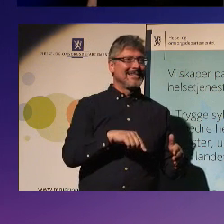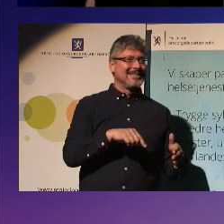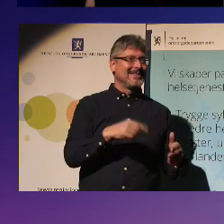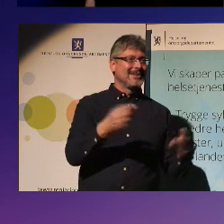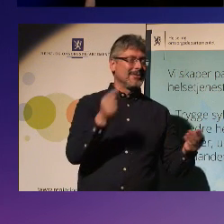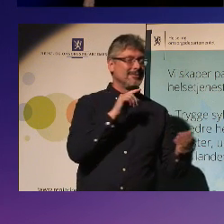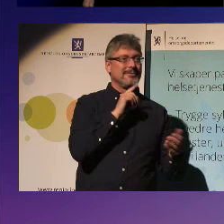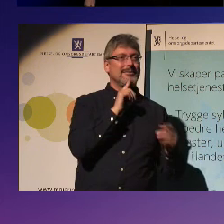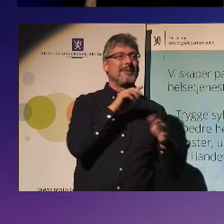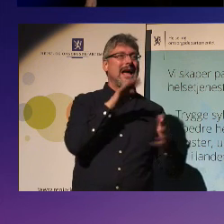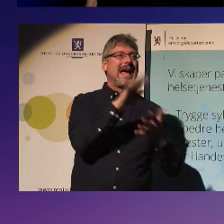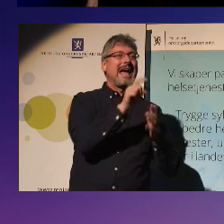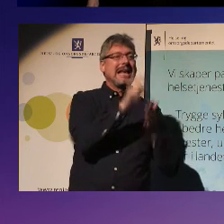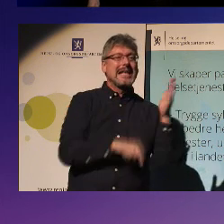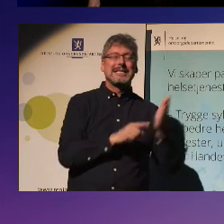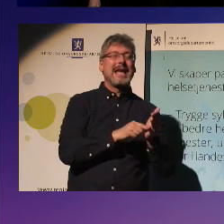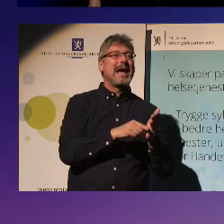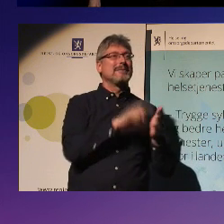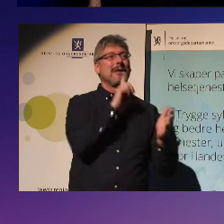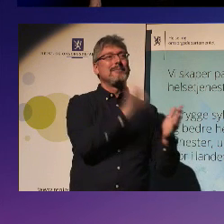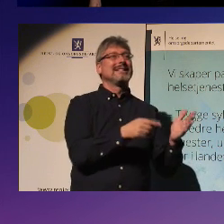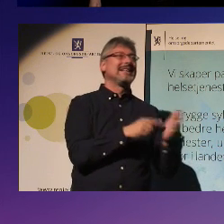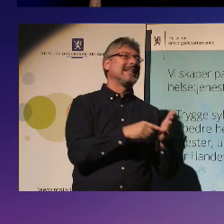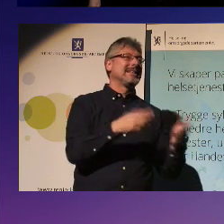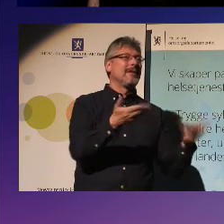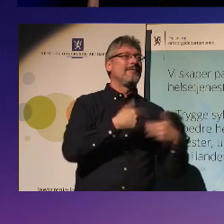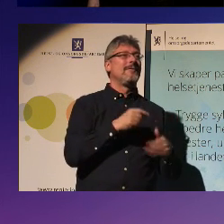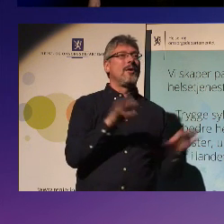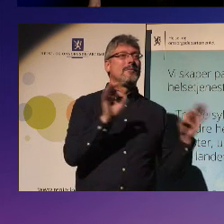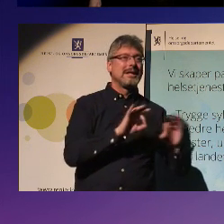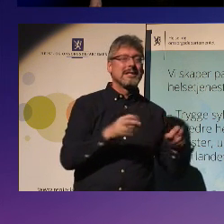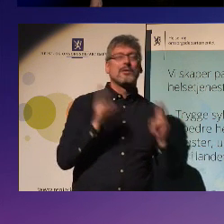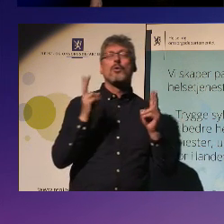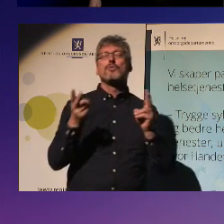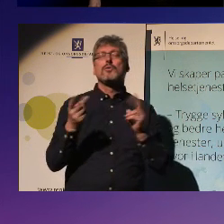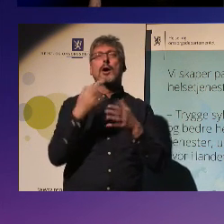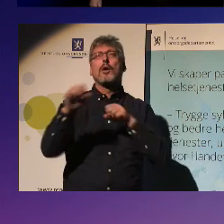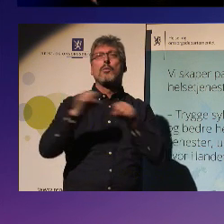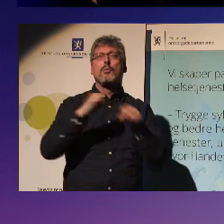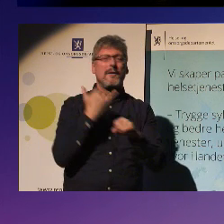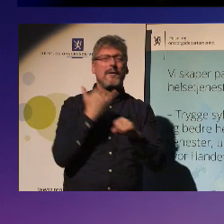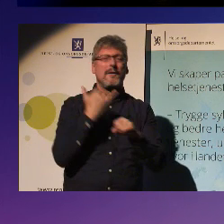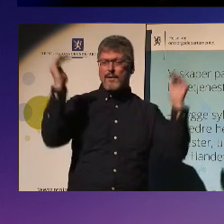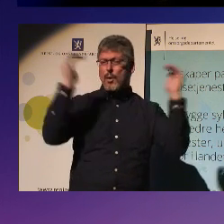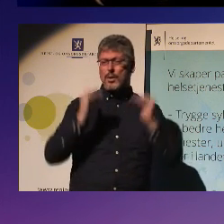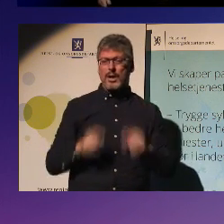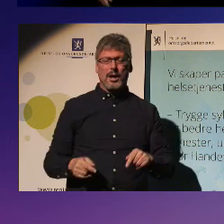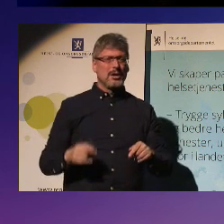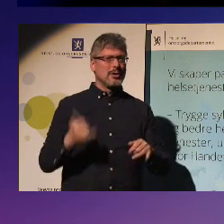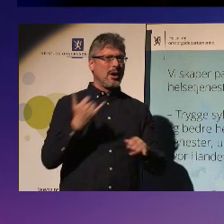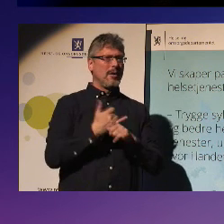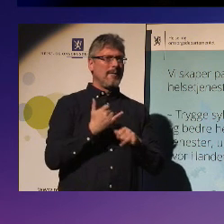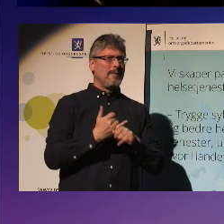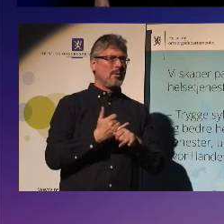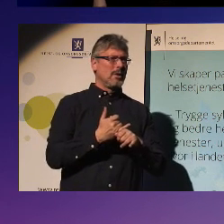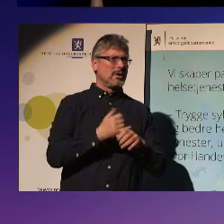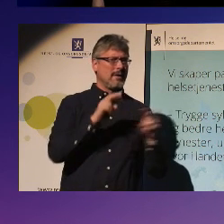din. Og så jobber veldig mange kommuner med hvordan skal vi organisere det her og få overvåket det